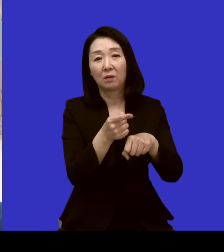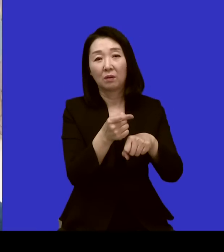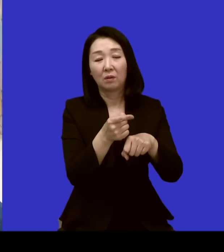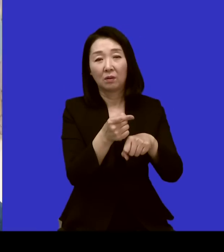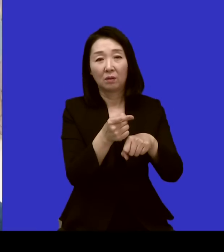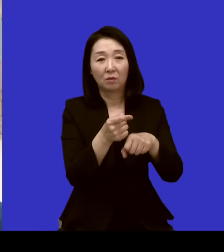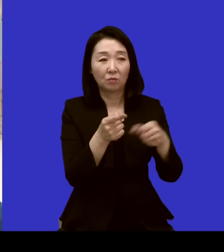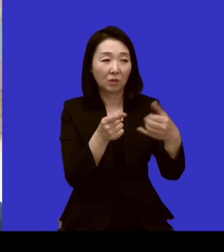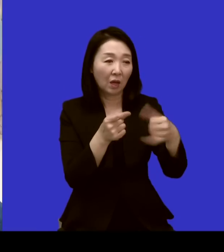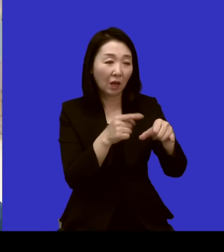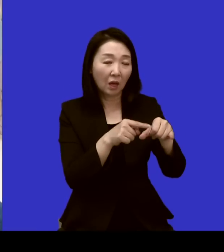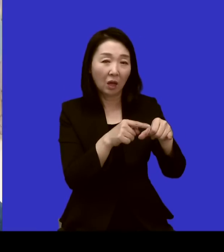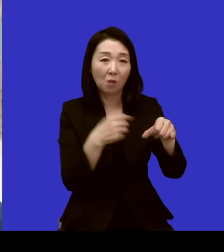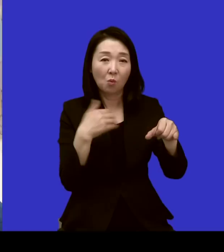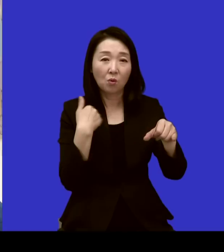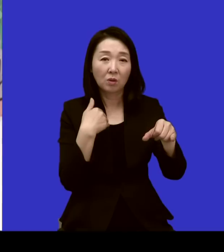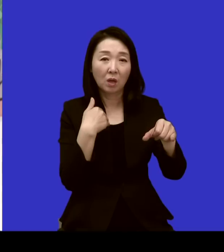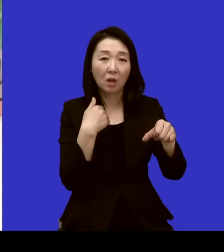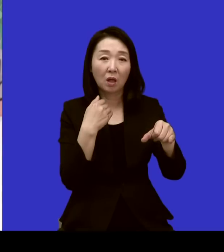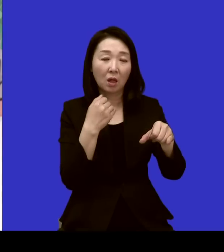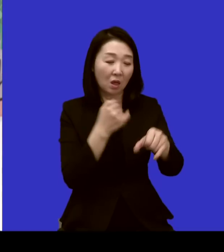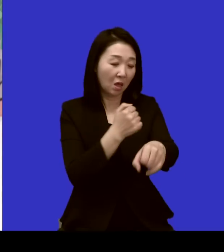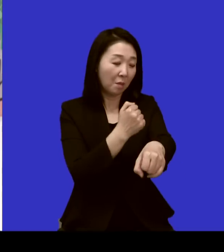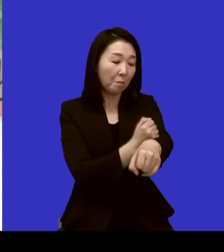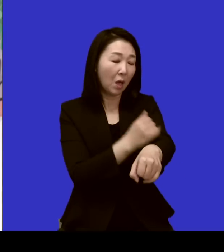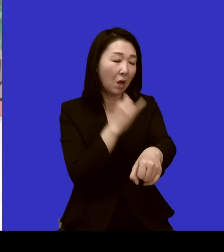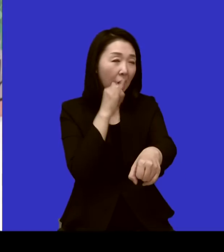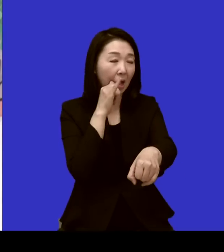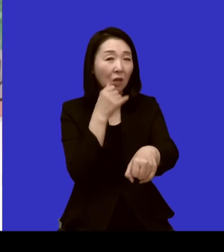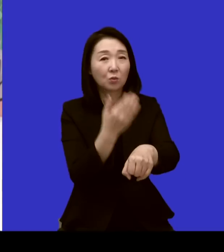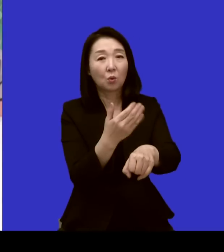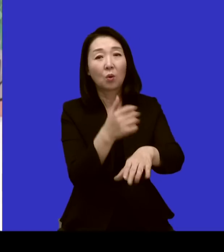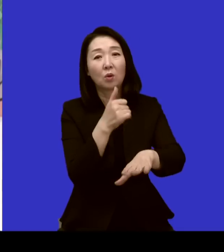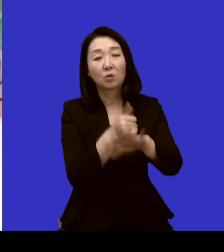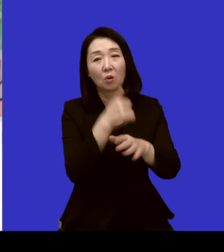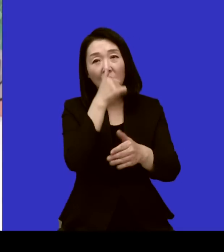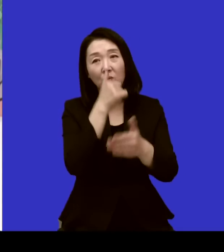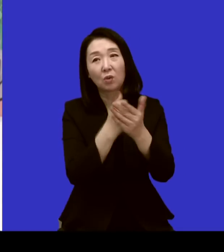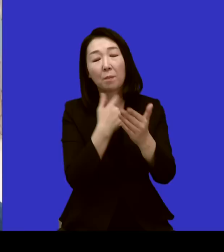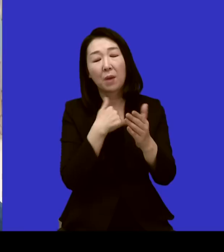모르는 사이에 마약을 복용하게 해서 덫에 빠지게 하고